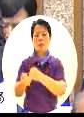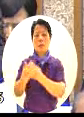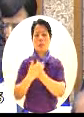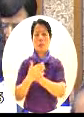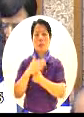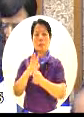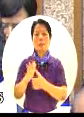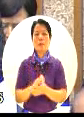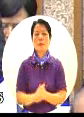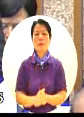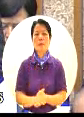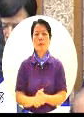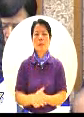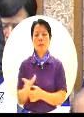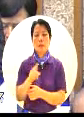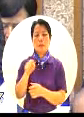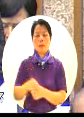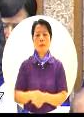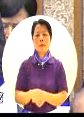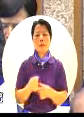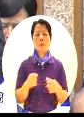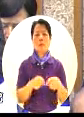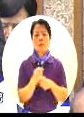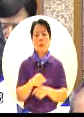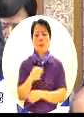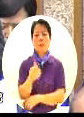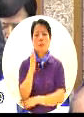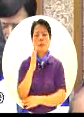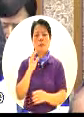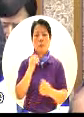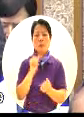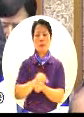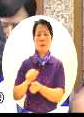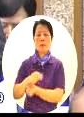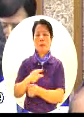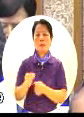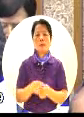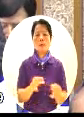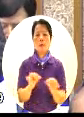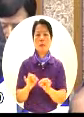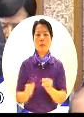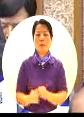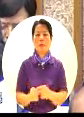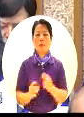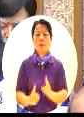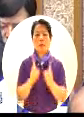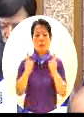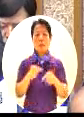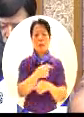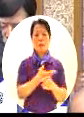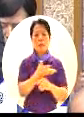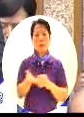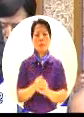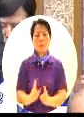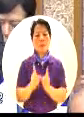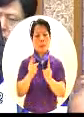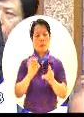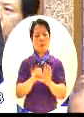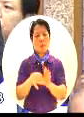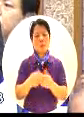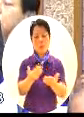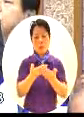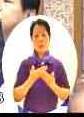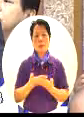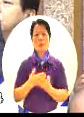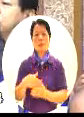想透过这一个公办的土地重划，让这一个整个裁员涨价归公，回到这一个市政建设